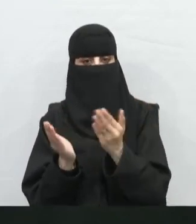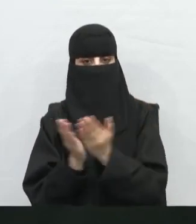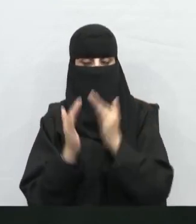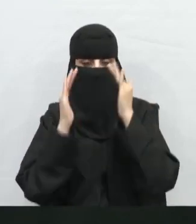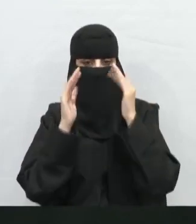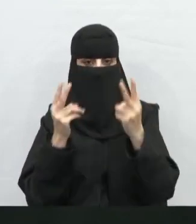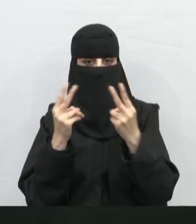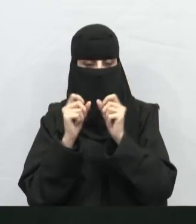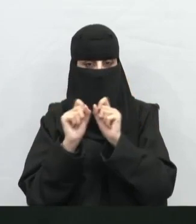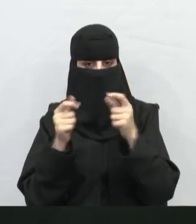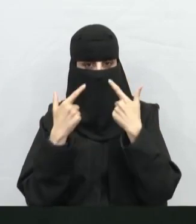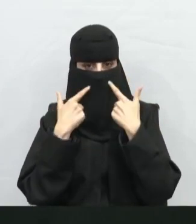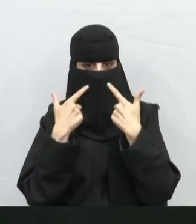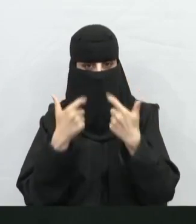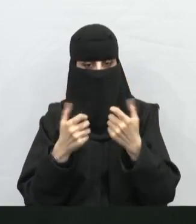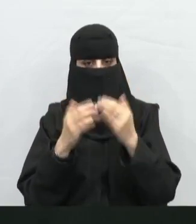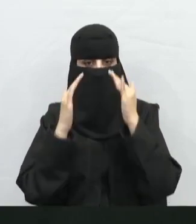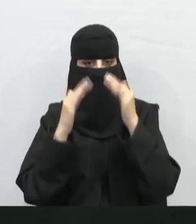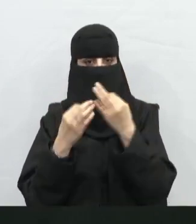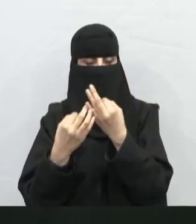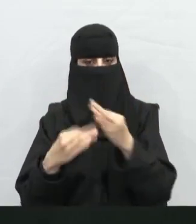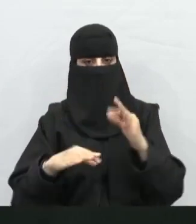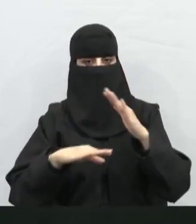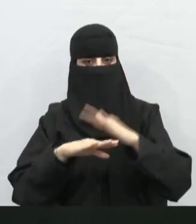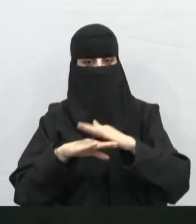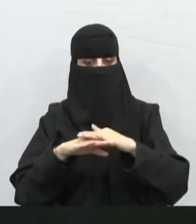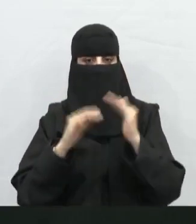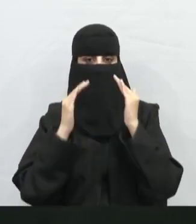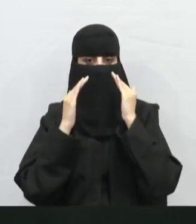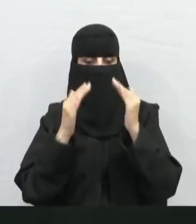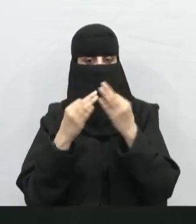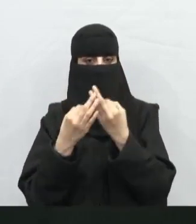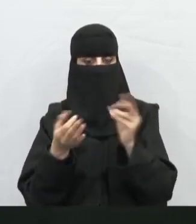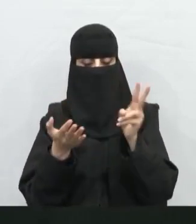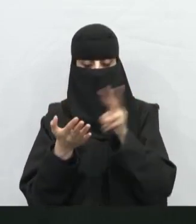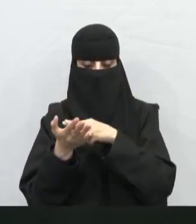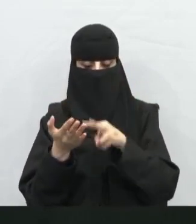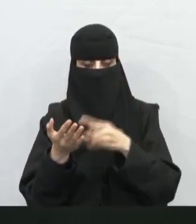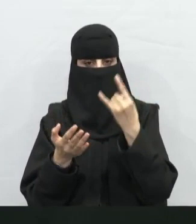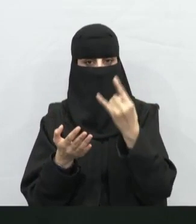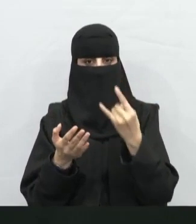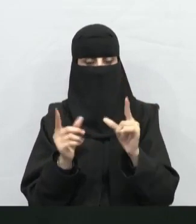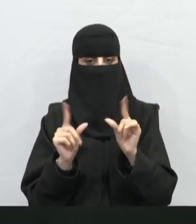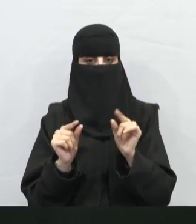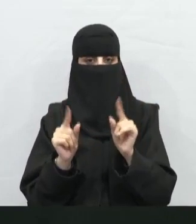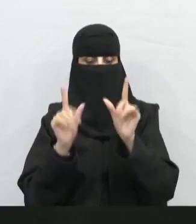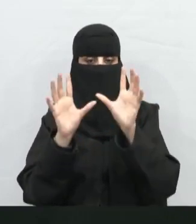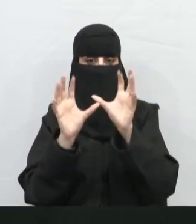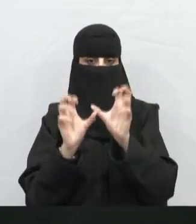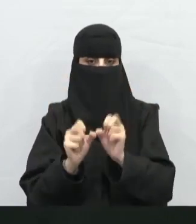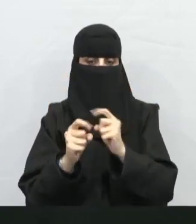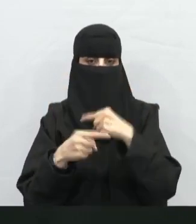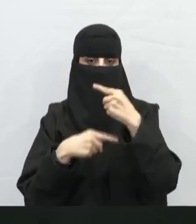حسن استماعكم وانصاتكم وادبكم وايضا قراءتكم المميزه ففي حفظ الله